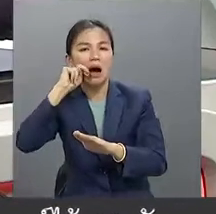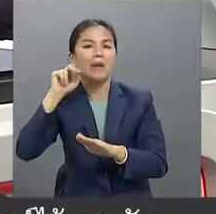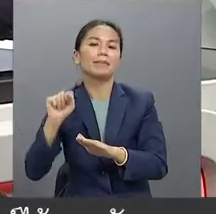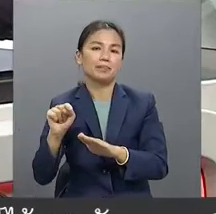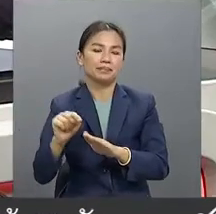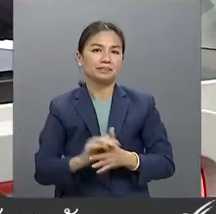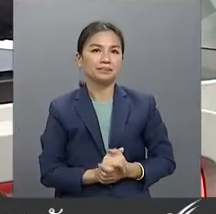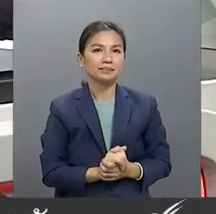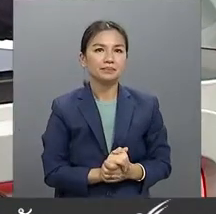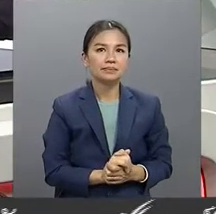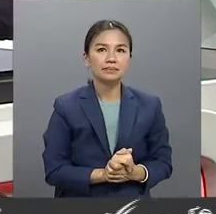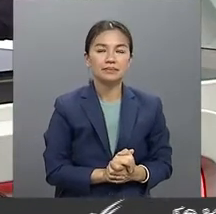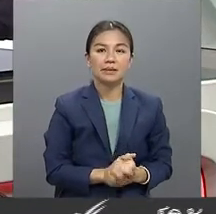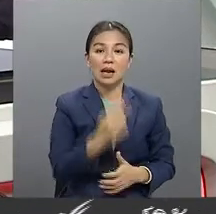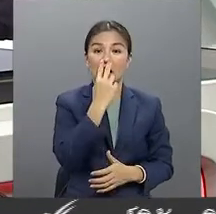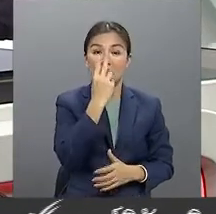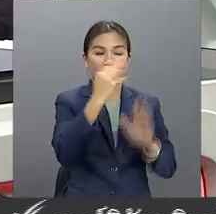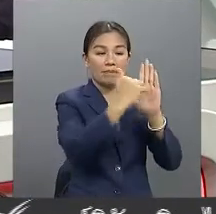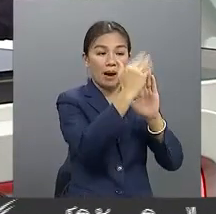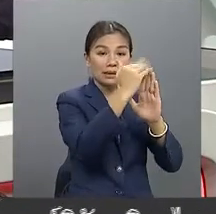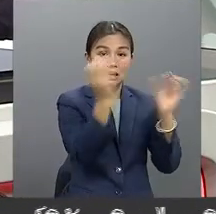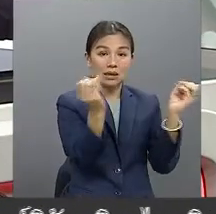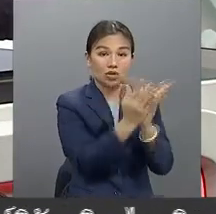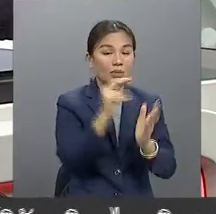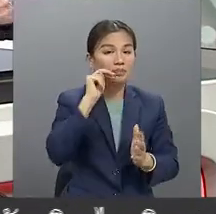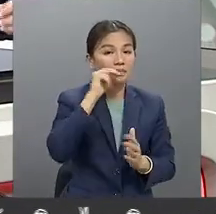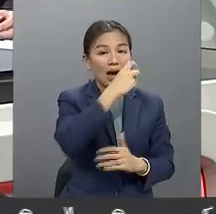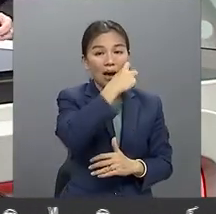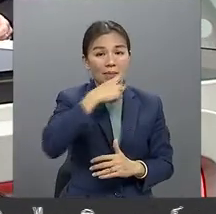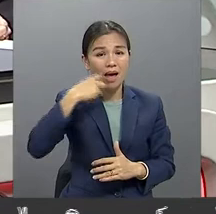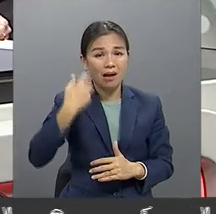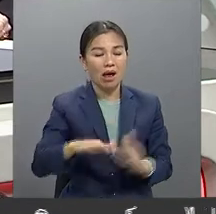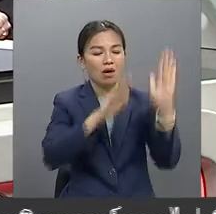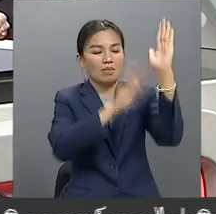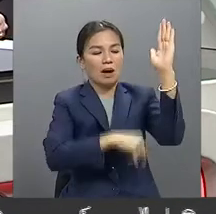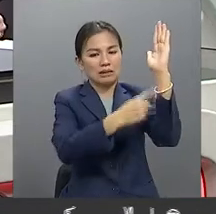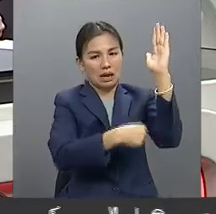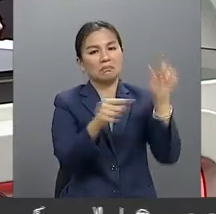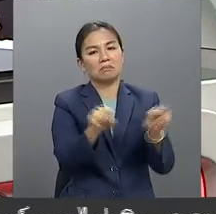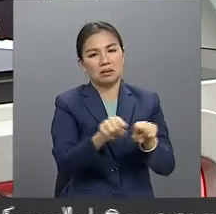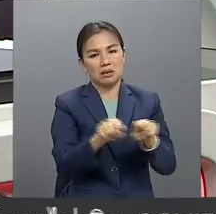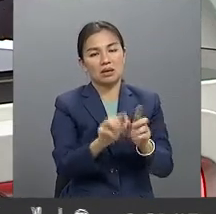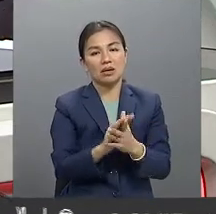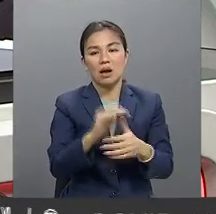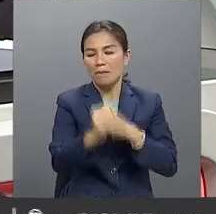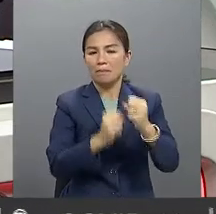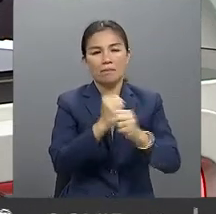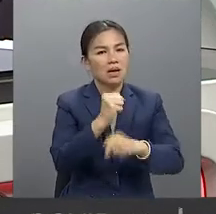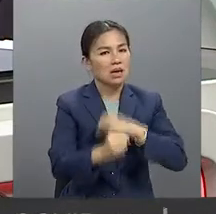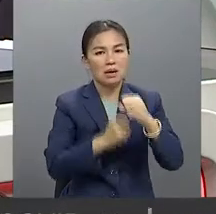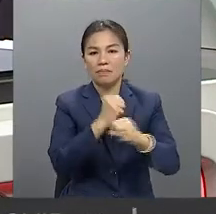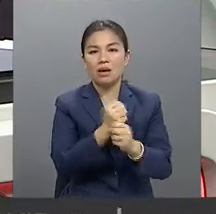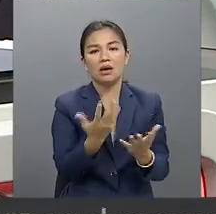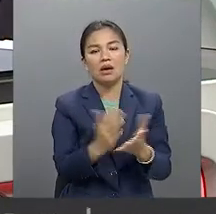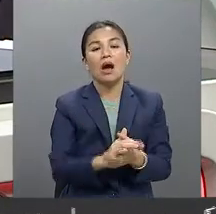หัวหน้าจากภาคเหนือที่ได้รับผลกระทบจากภัยแล้งนะคะภาคใต้ก็ได้รับผลกระทบเช่นเดียวกันนะคะทุกปีในช่วงหน้าแล้งพื้นที่ใช้พระทัย